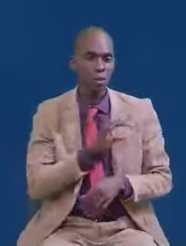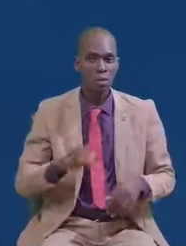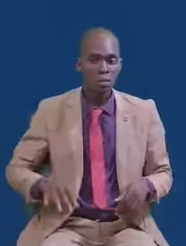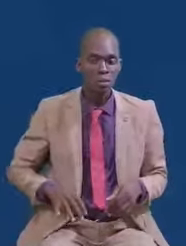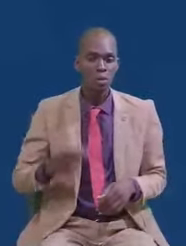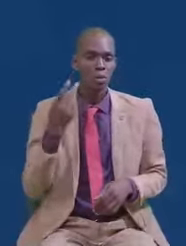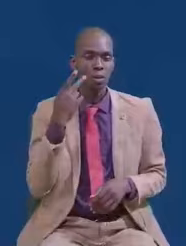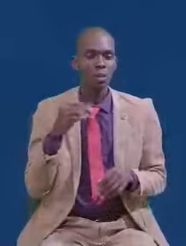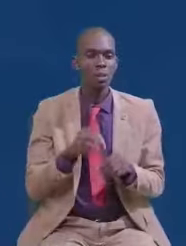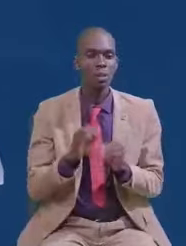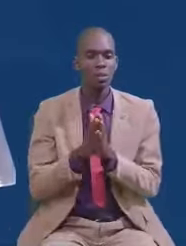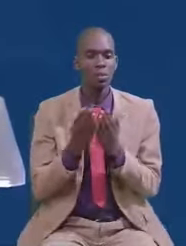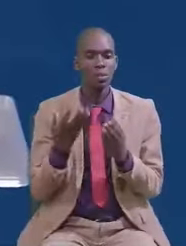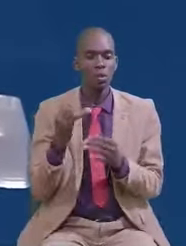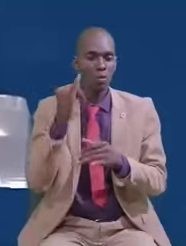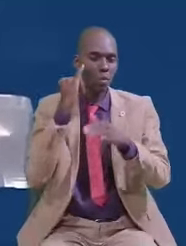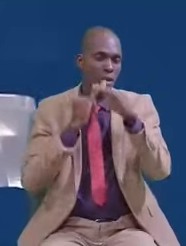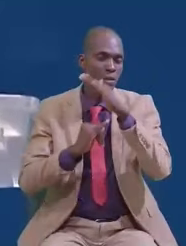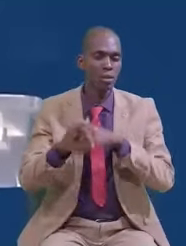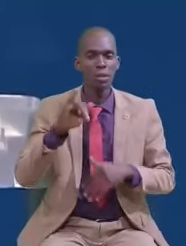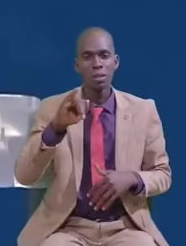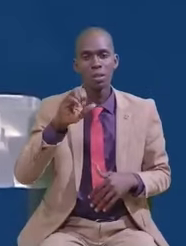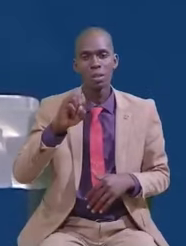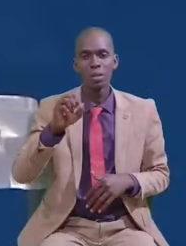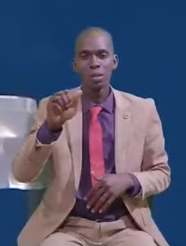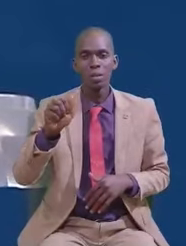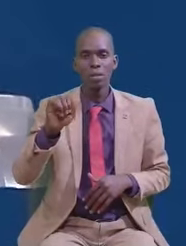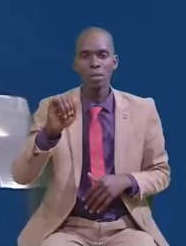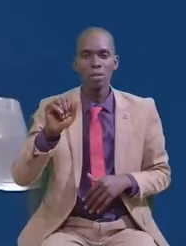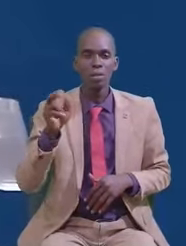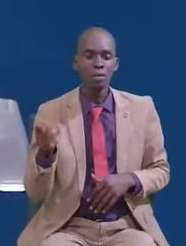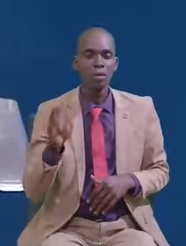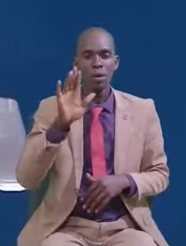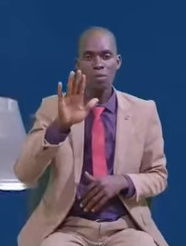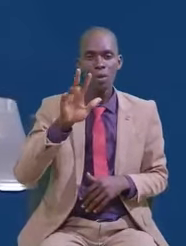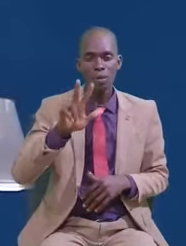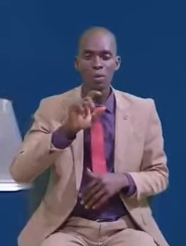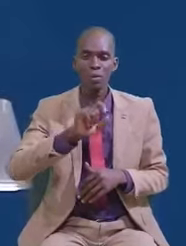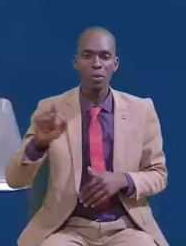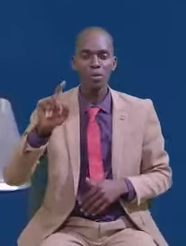C'est dit en Ésaïe 53, verset 1.